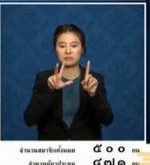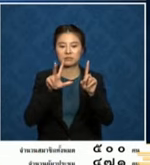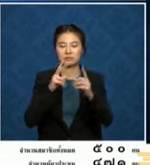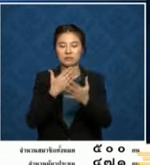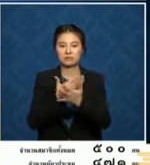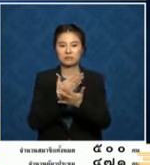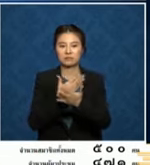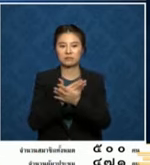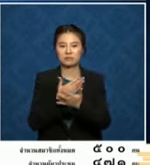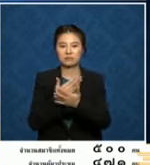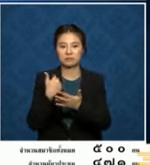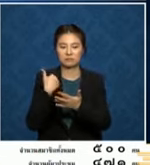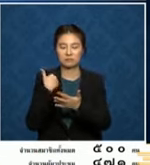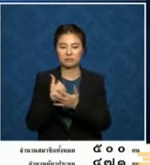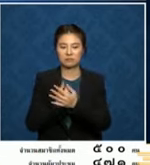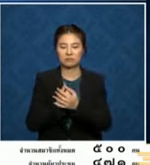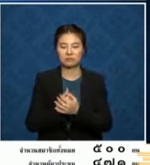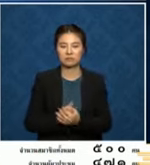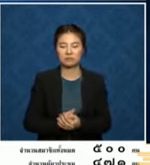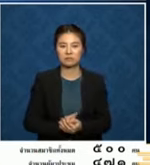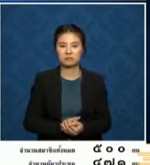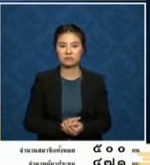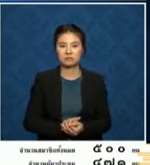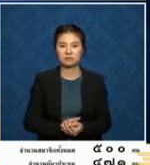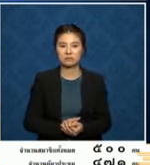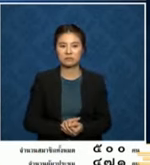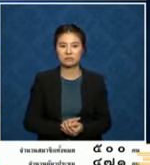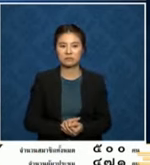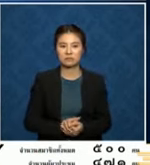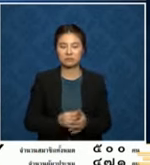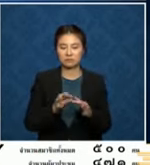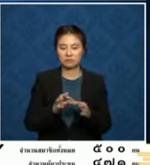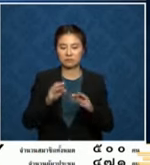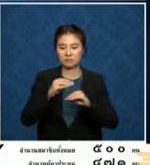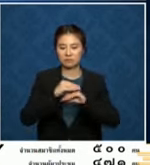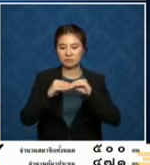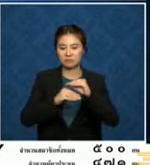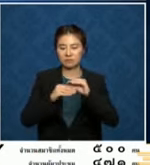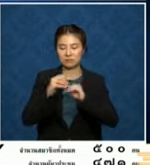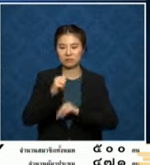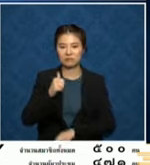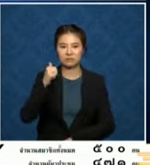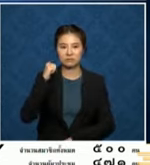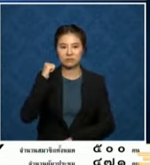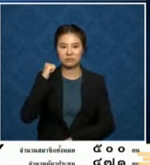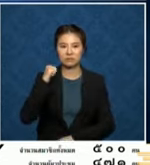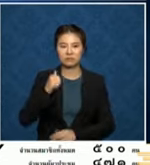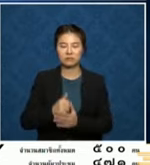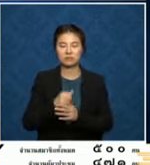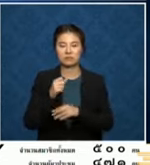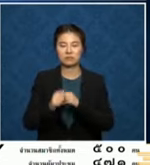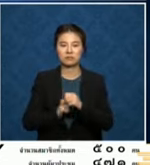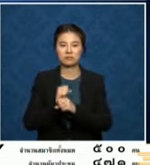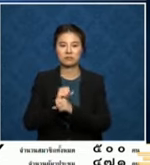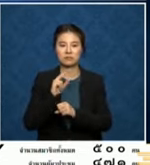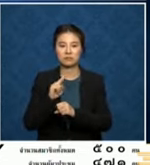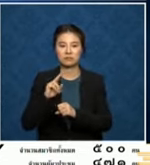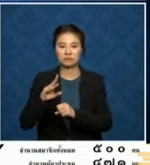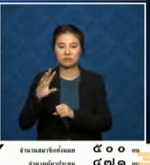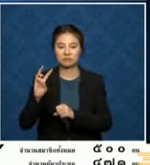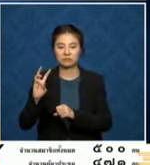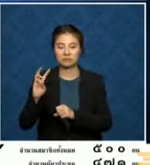งบประมาณในหน่วยรับงบประมาณให้ใช้ผลผลิตหรือโครงการเดิมในปี66